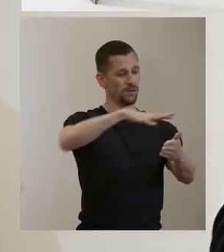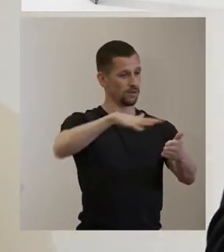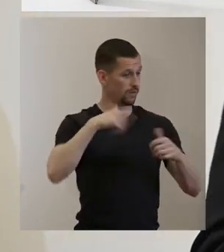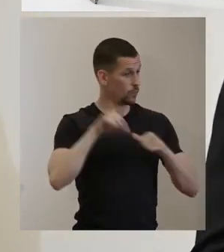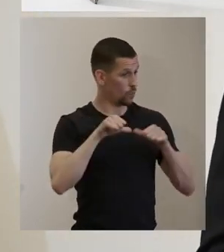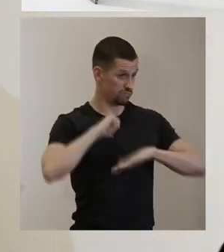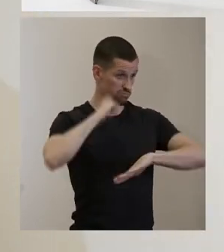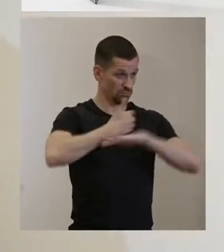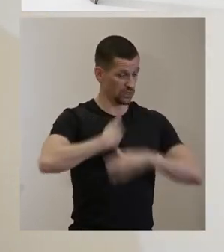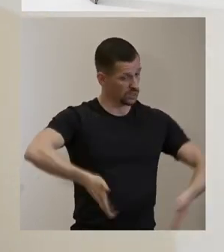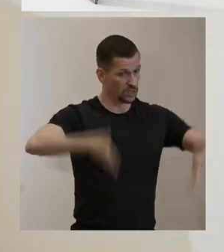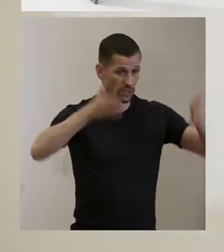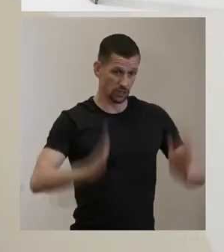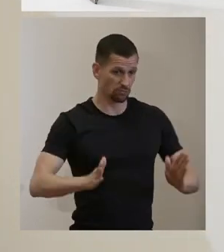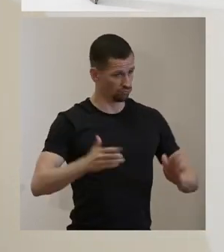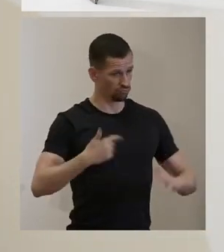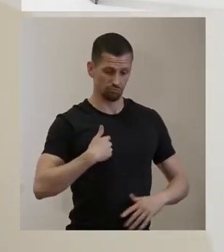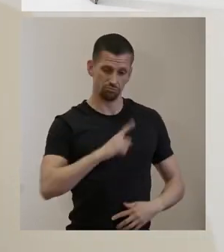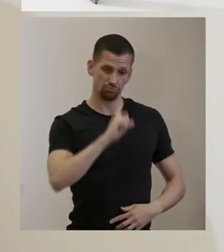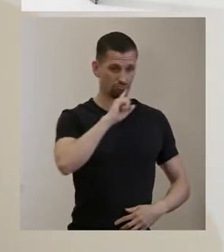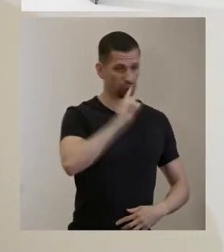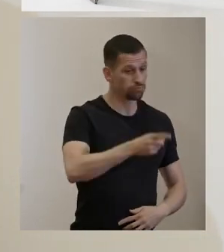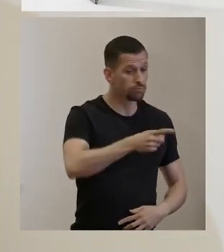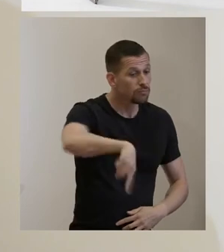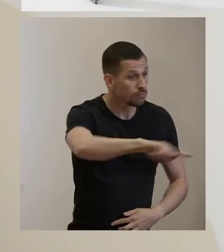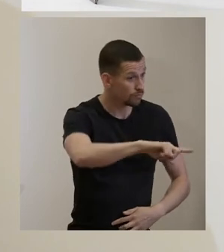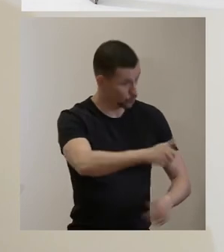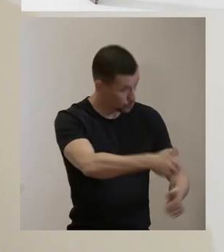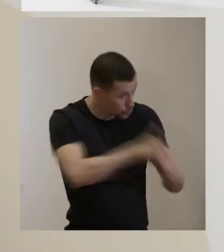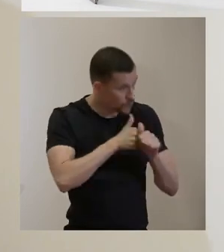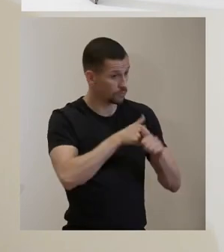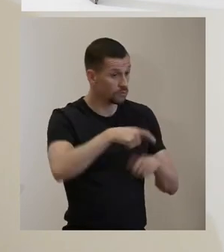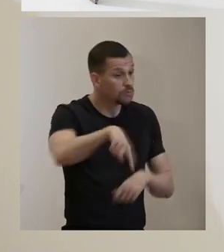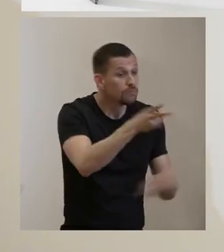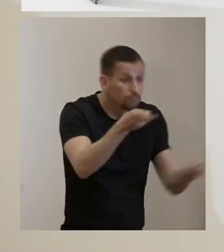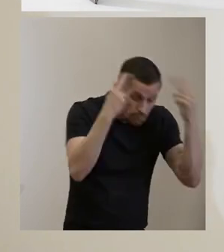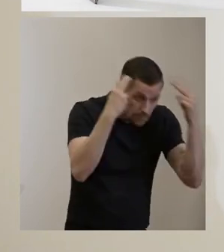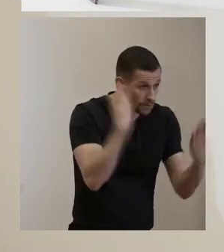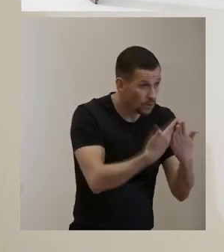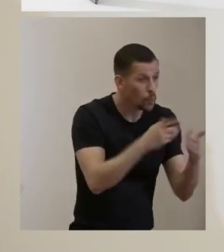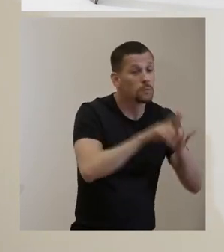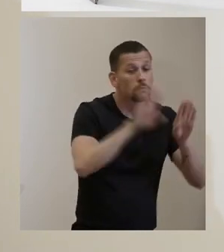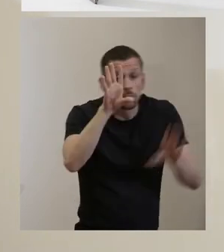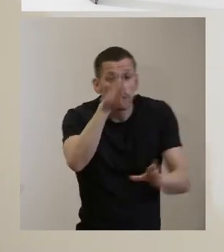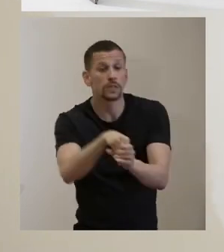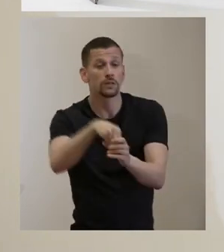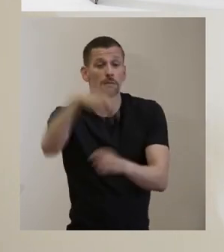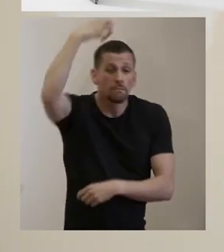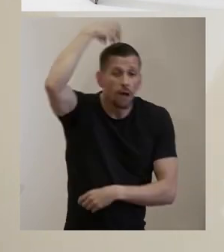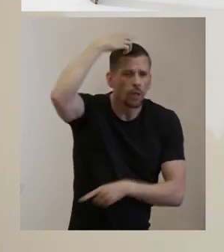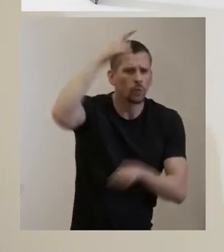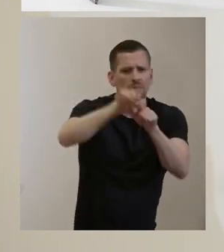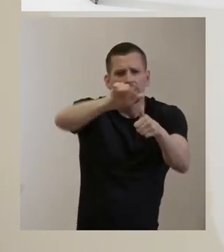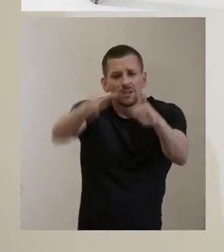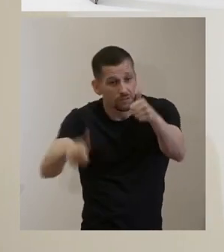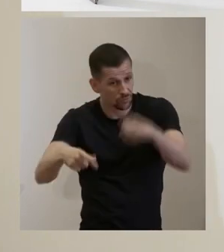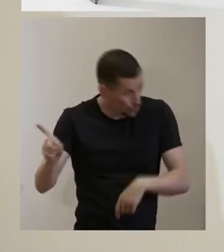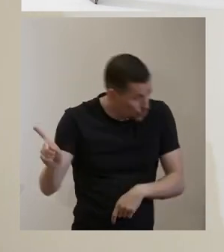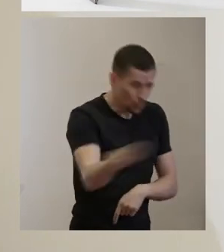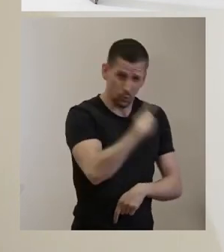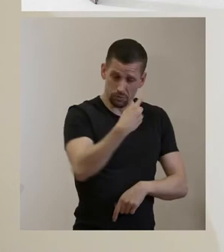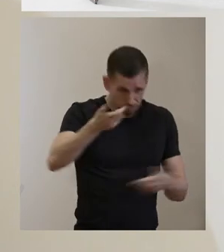bord. Tous lui devaient obéissance. Officiers, marins, mousses, captifs. Or, ici, le rejet de la nourriture remettait